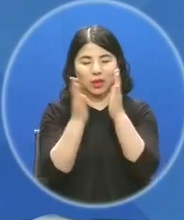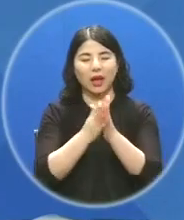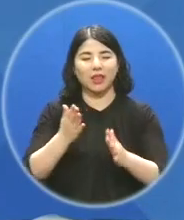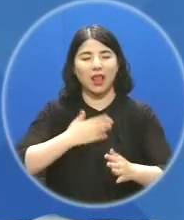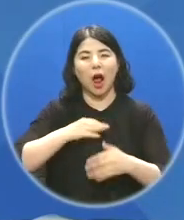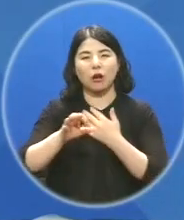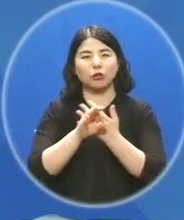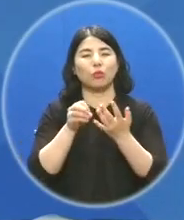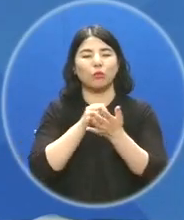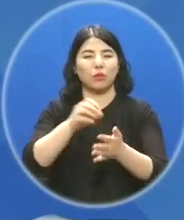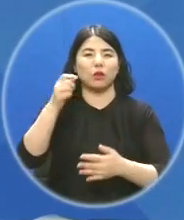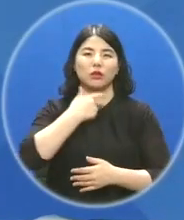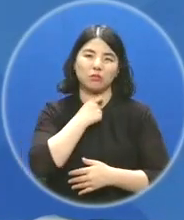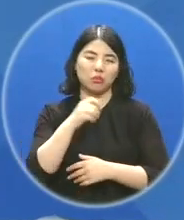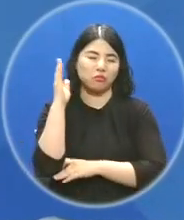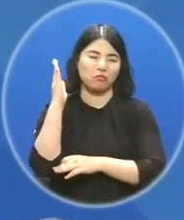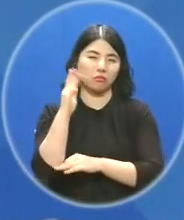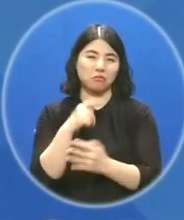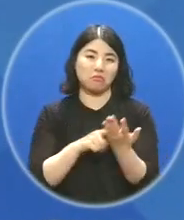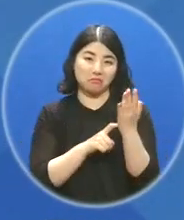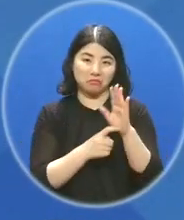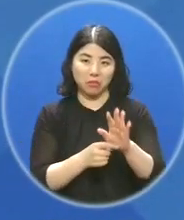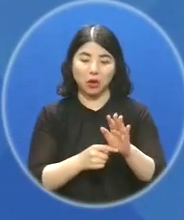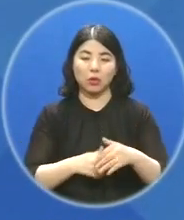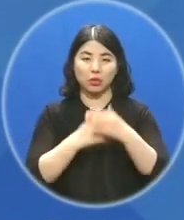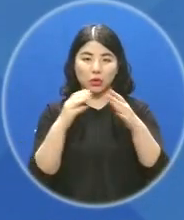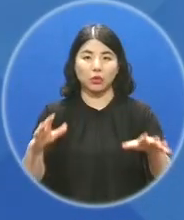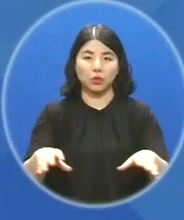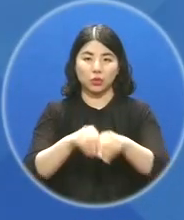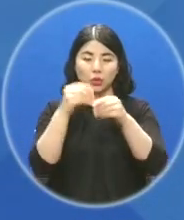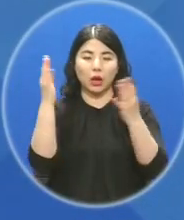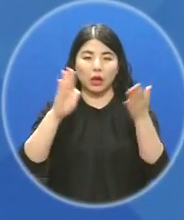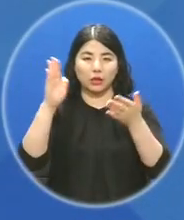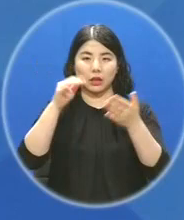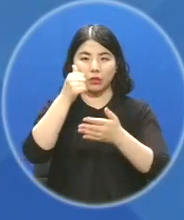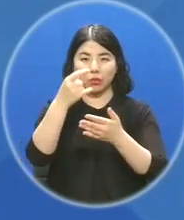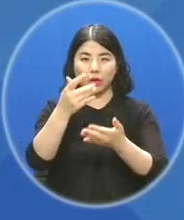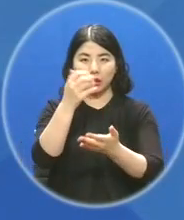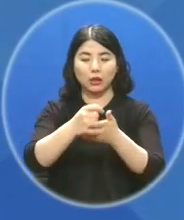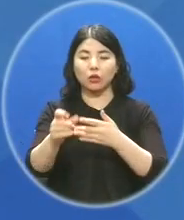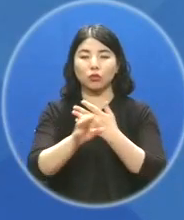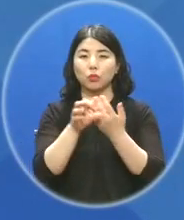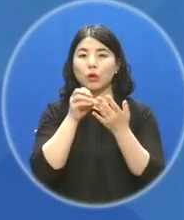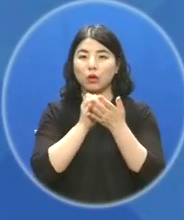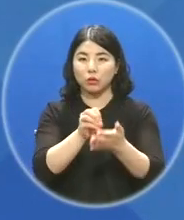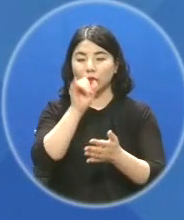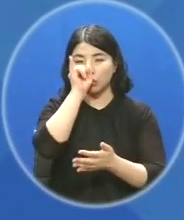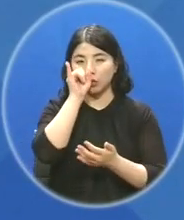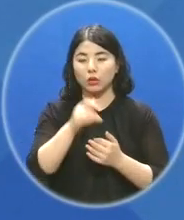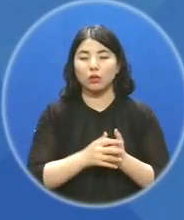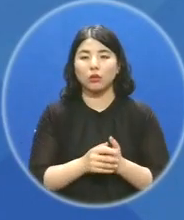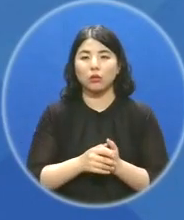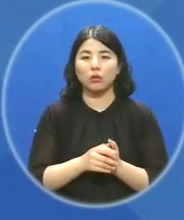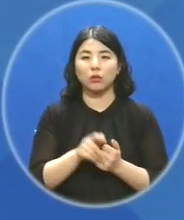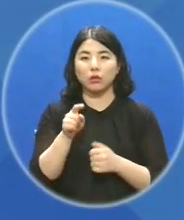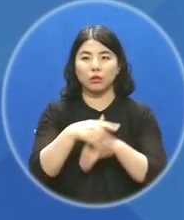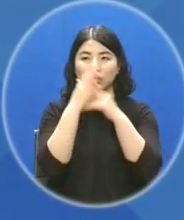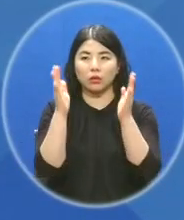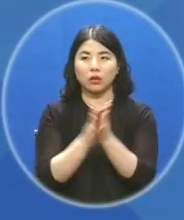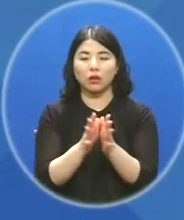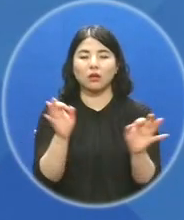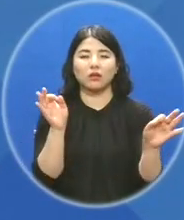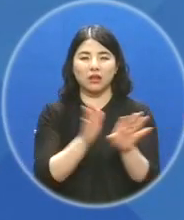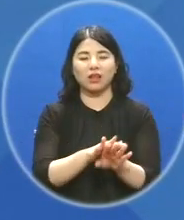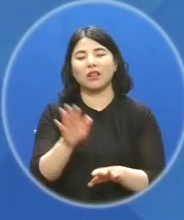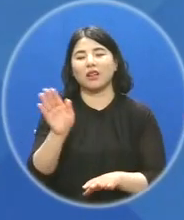제가 나오고 정교 발표하고 이런 일정의 과정들이 총학생회장 선거도 후보에 대한 등록이라는 제도가 있는데 네. 아니 그런 것들이 다 생략돼